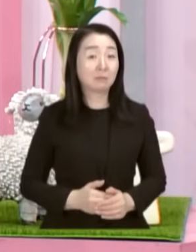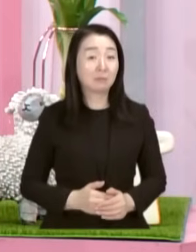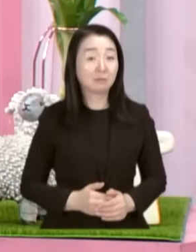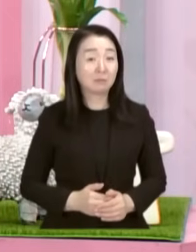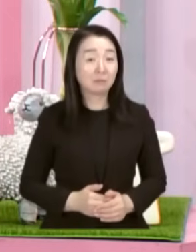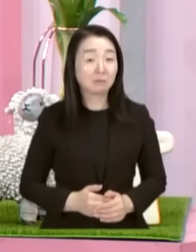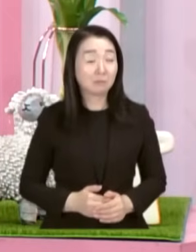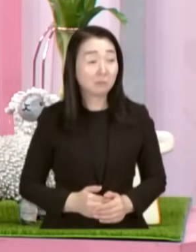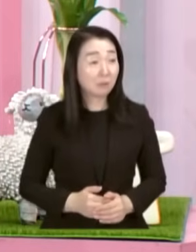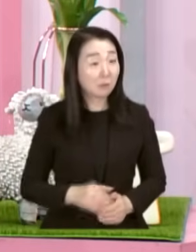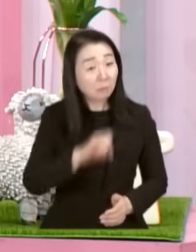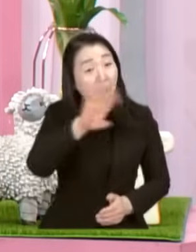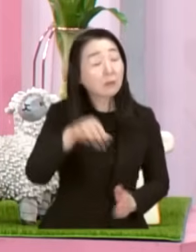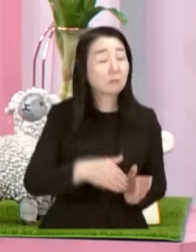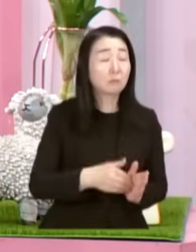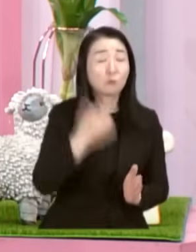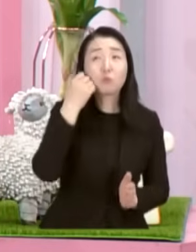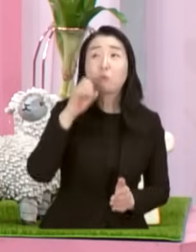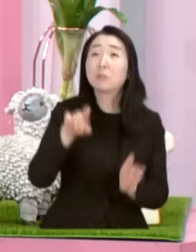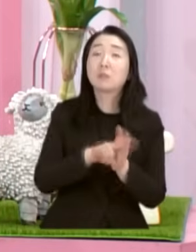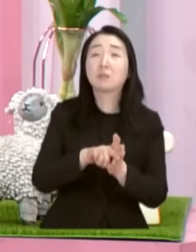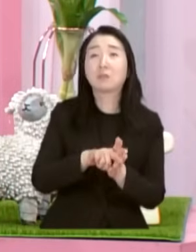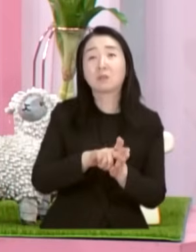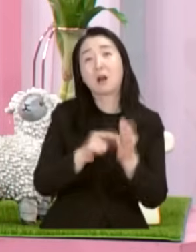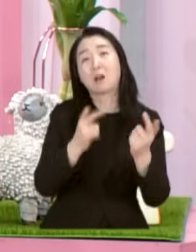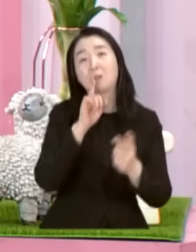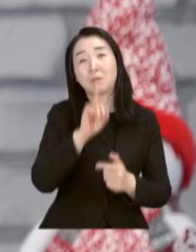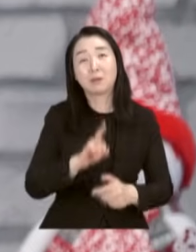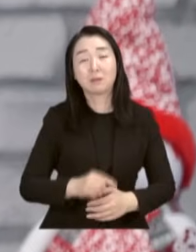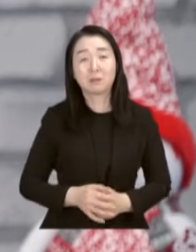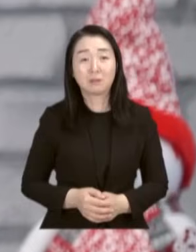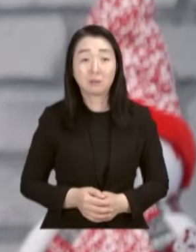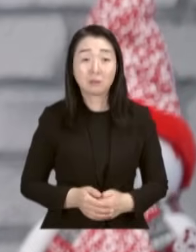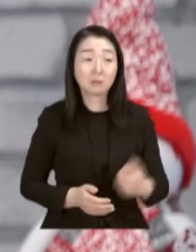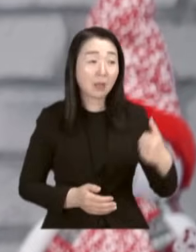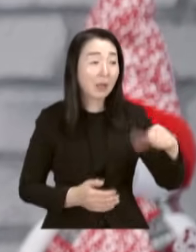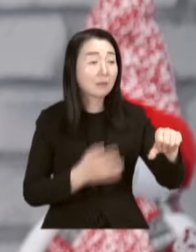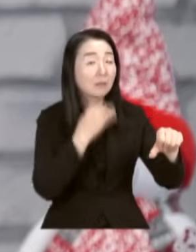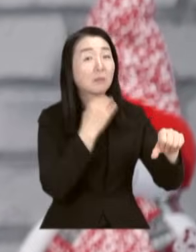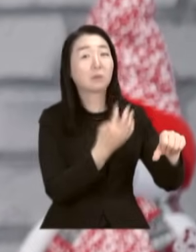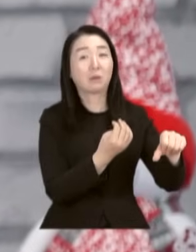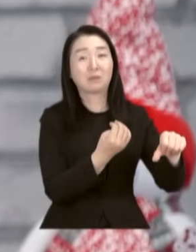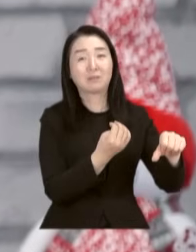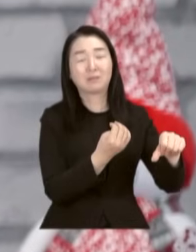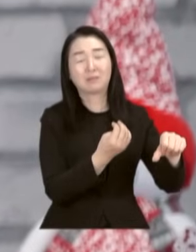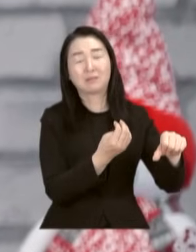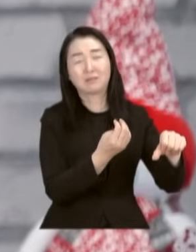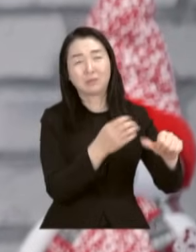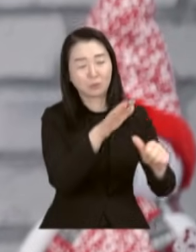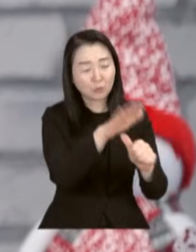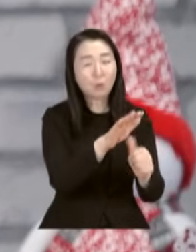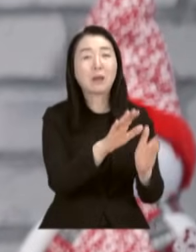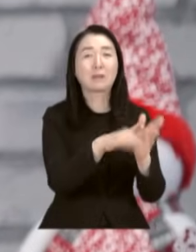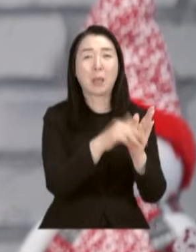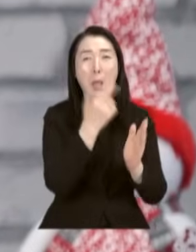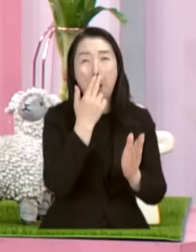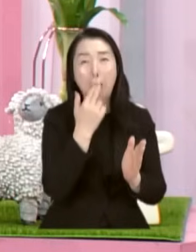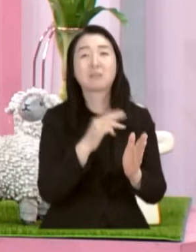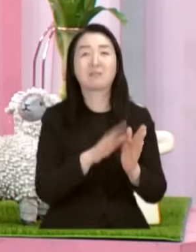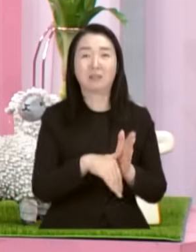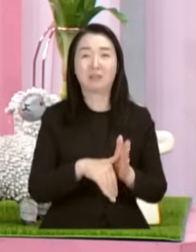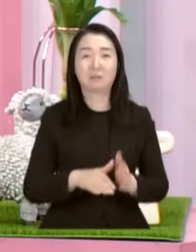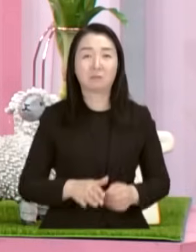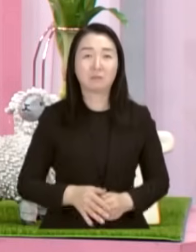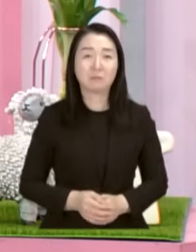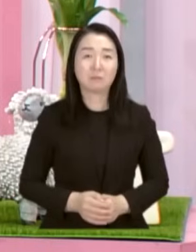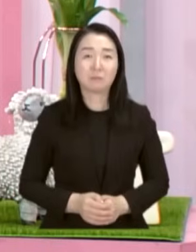옆에서 얘기하지 그랬어 그랬더니 아무도 안 믿어. 그 아들이 몇 살 때쯤이에요? 어릴 때. 고올리교